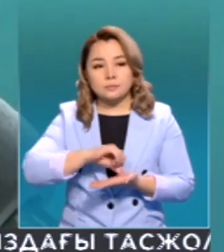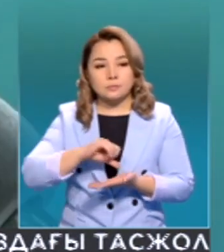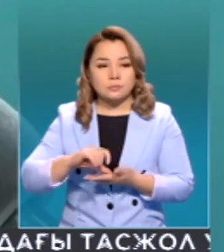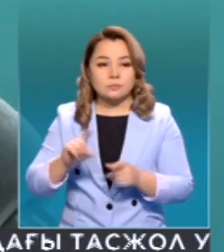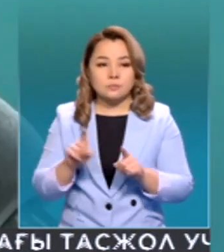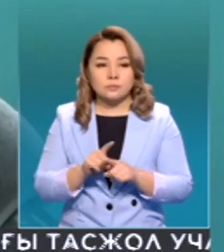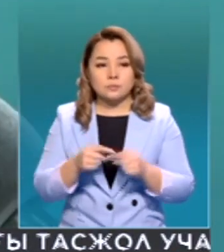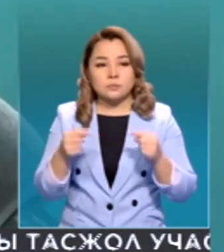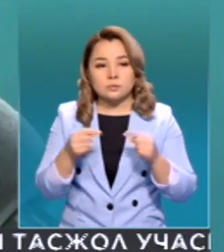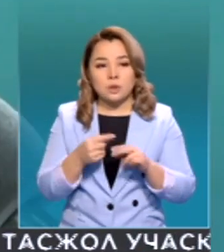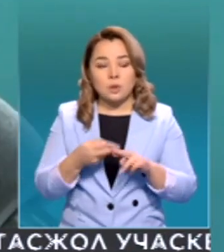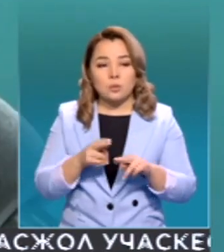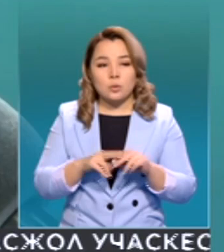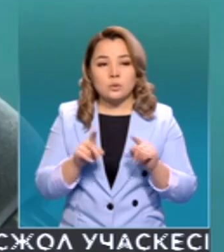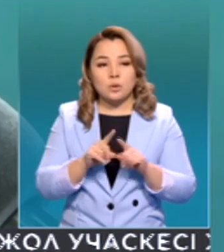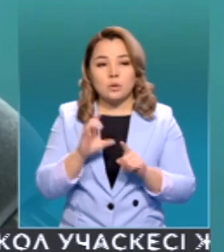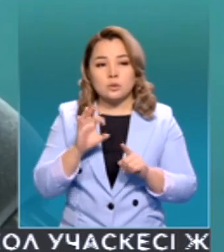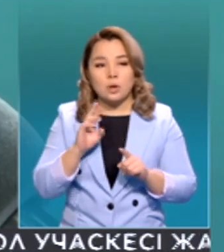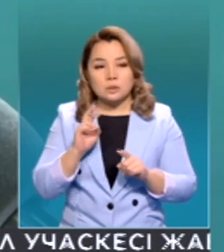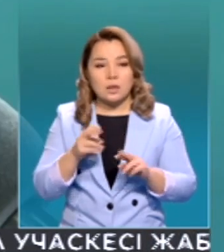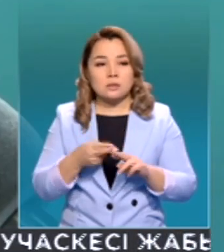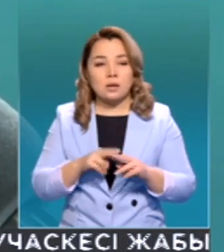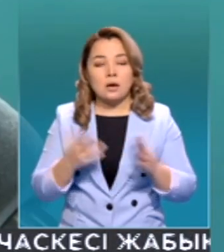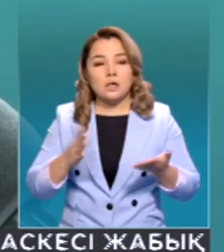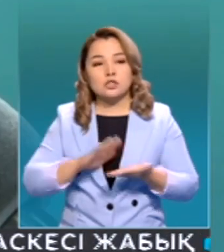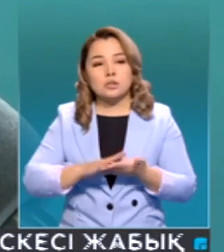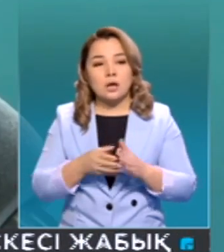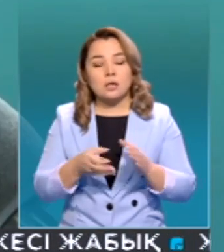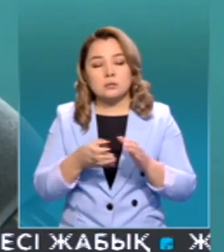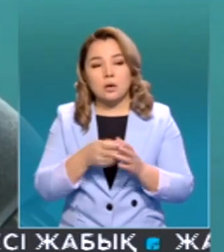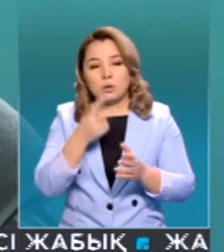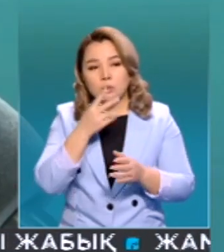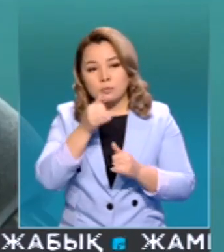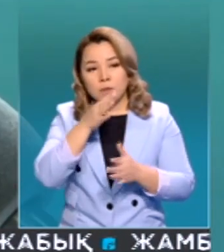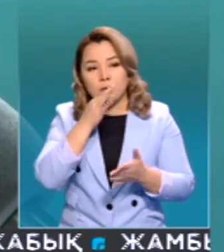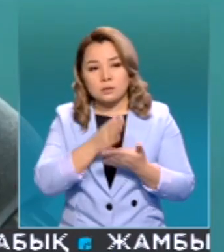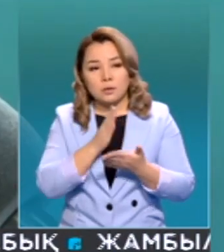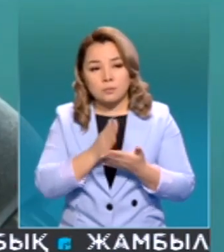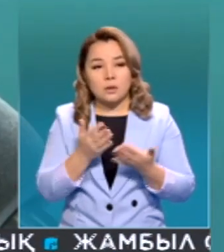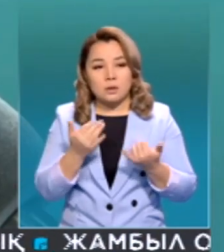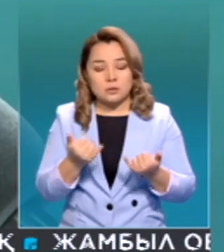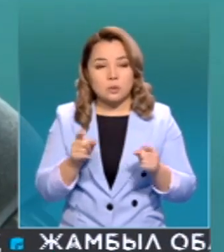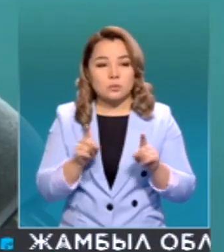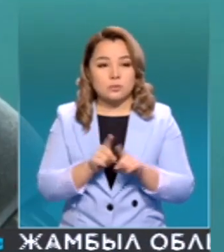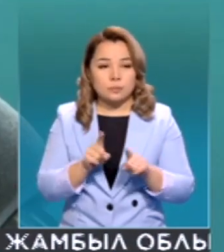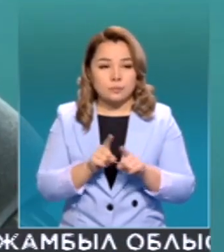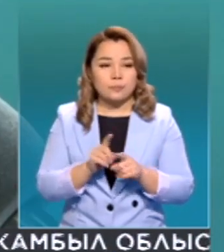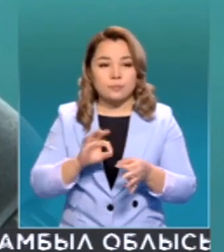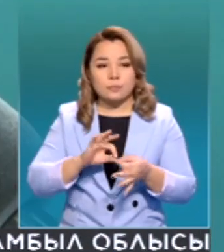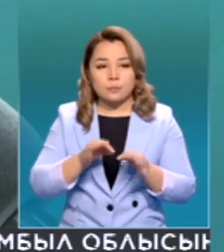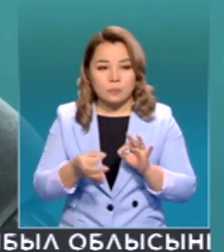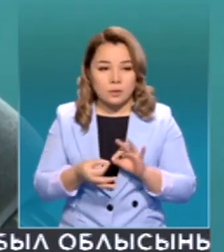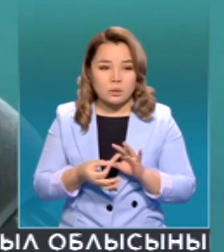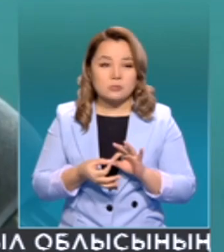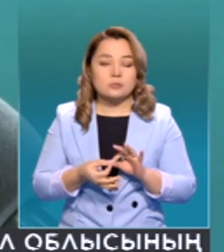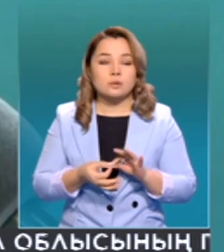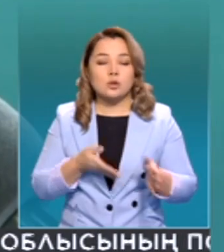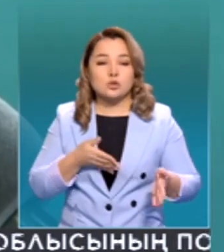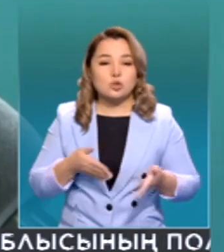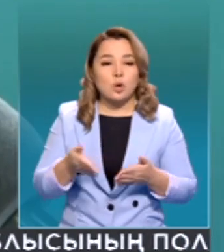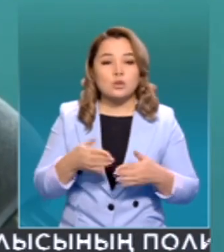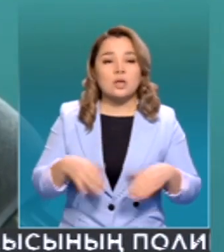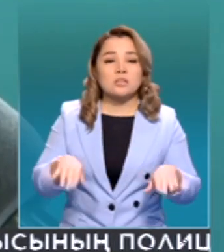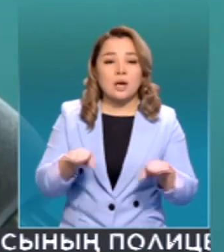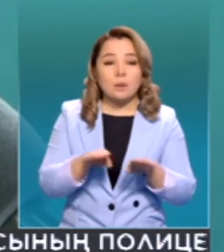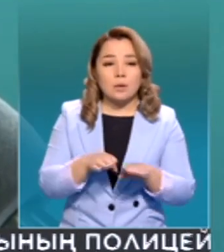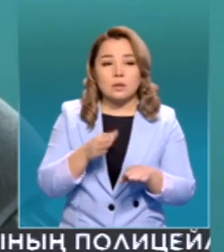4. Нақты Созақ ауданында қандай жағдай екенін біз көре алмай отырмыз. Жаңа әріптесім айтып өткендей, жол жабық,